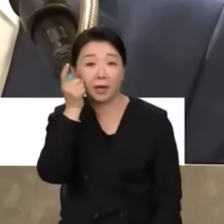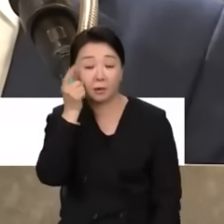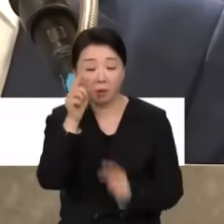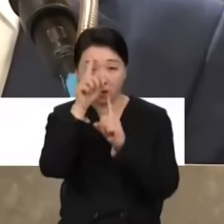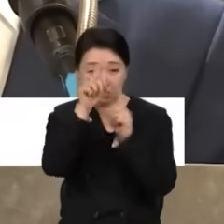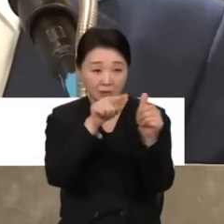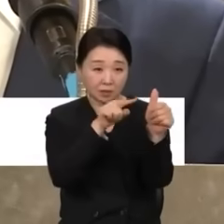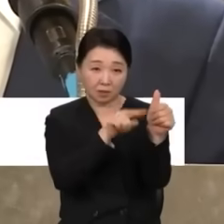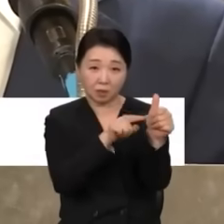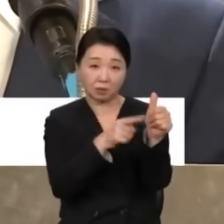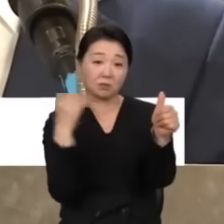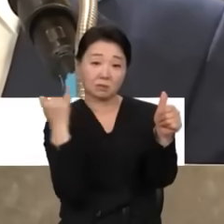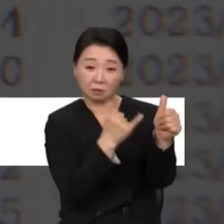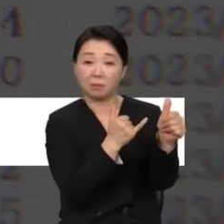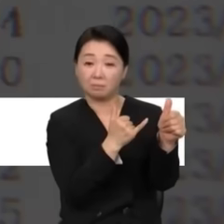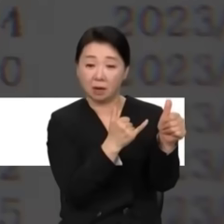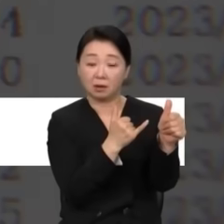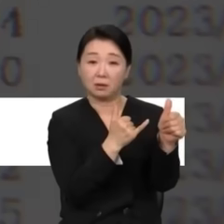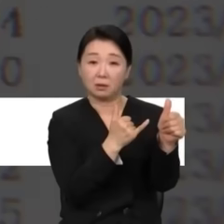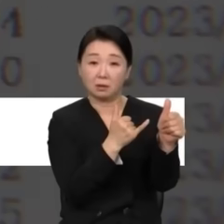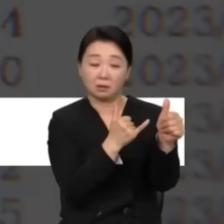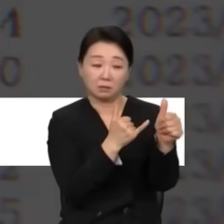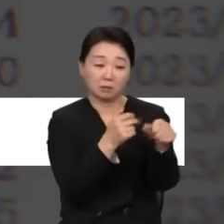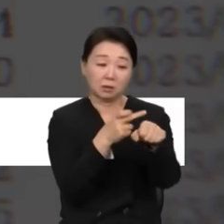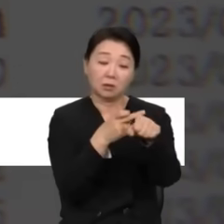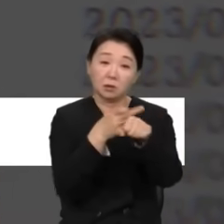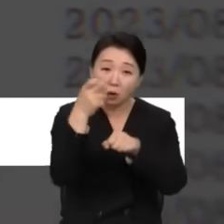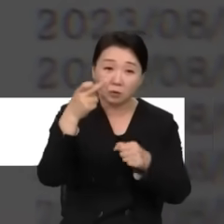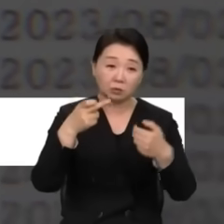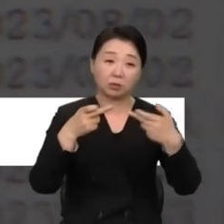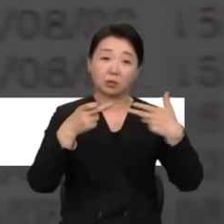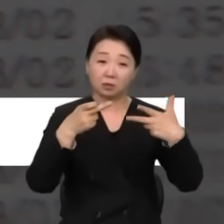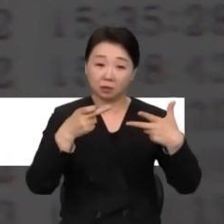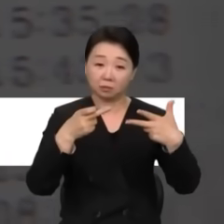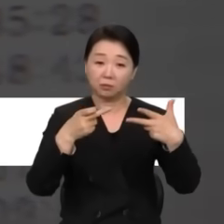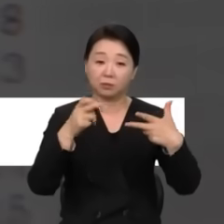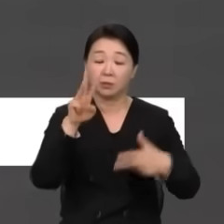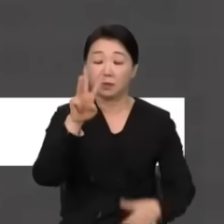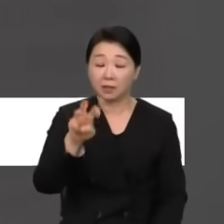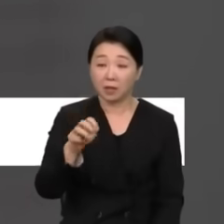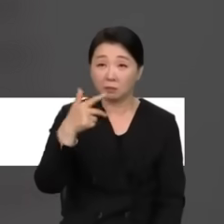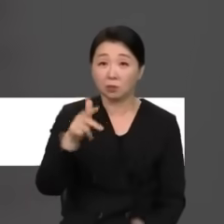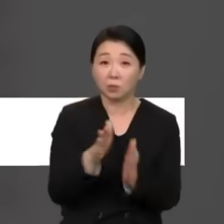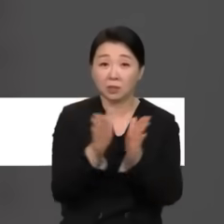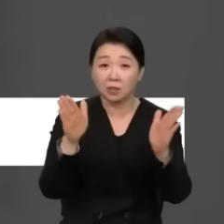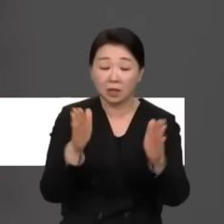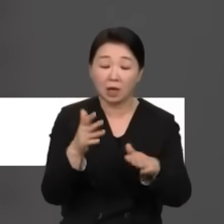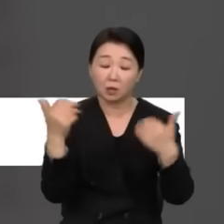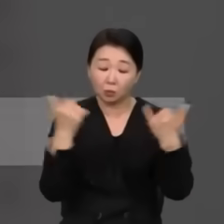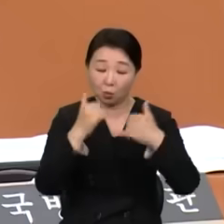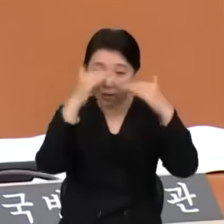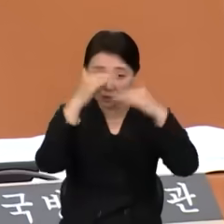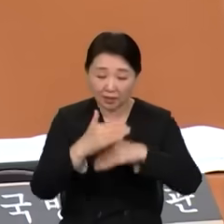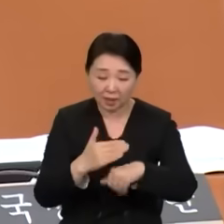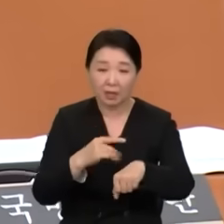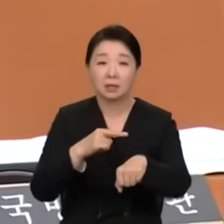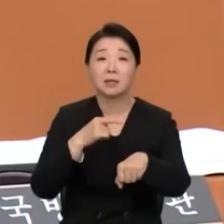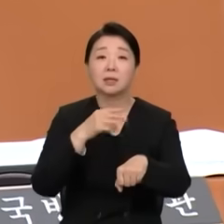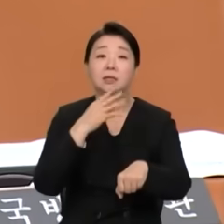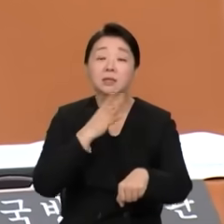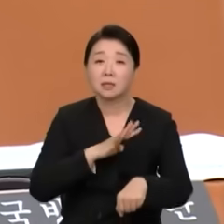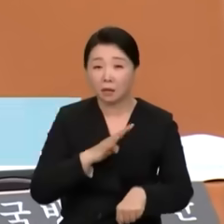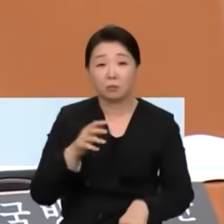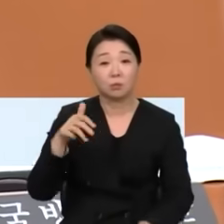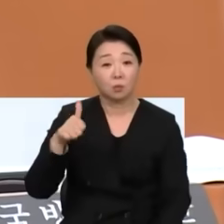이종섭 장관에게 전화를 겁니다. 12시 7분 44초에 시작된 통화는 4분 5초간 이어졌습니다. 통화를 마친